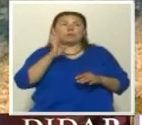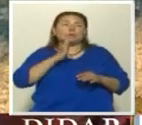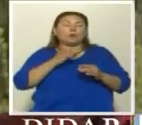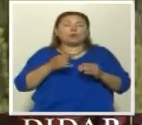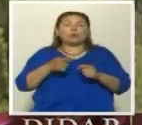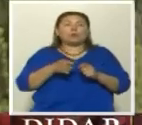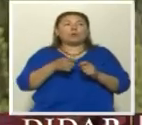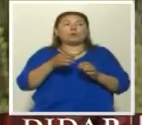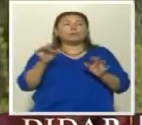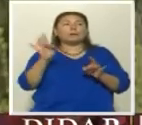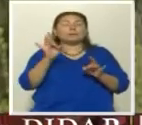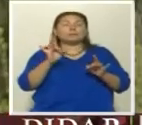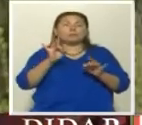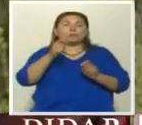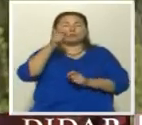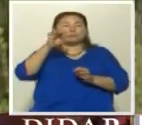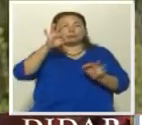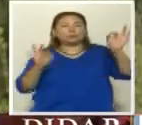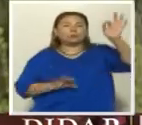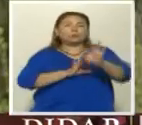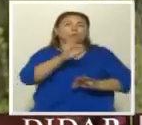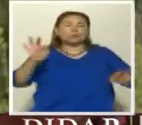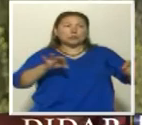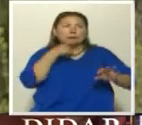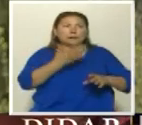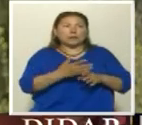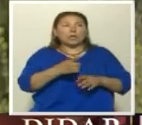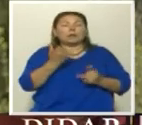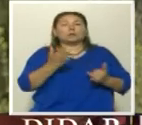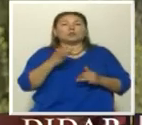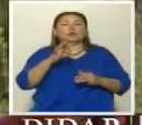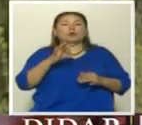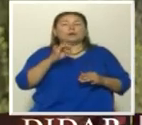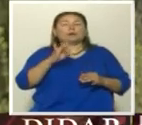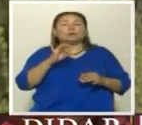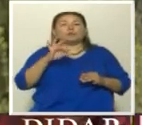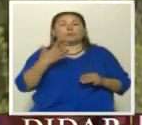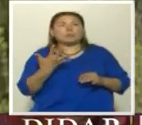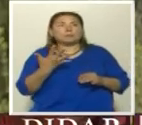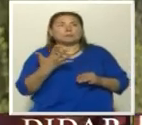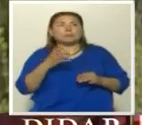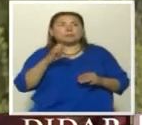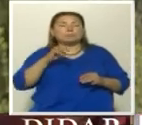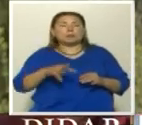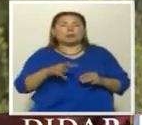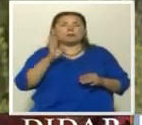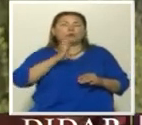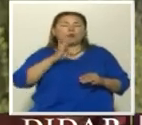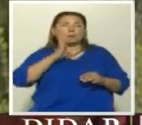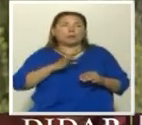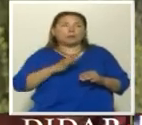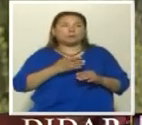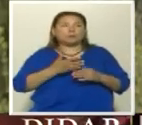мөлшері азайды. Ғылыми негізі бойынша жалпы КР 0,5 сантиметр теңіз деңгейі, яғни су деңгейі төмендейтін